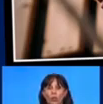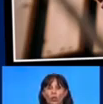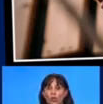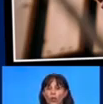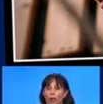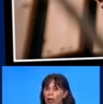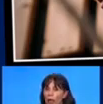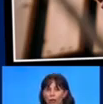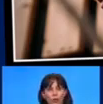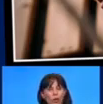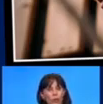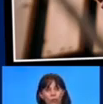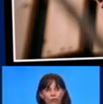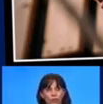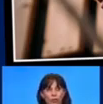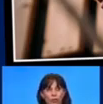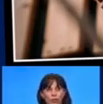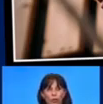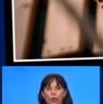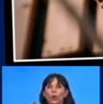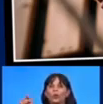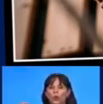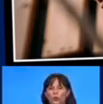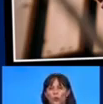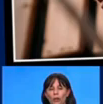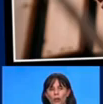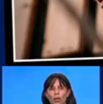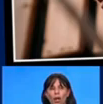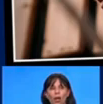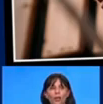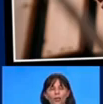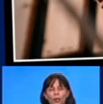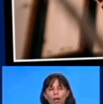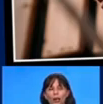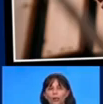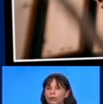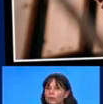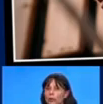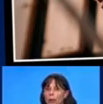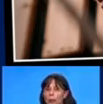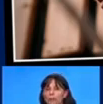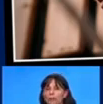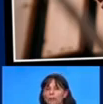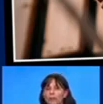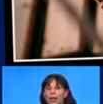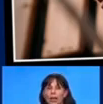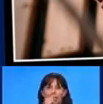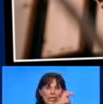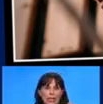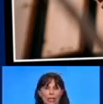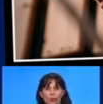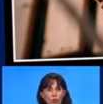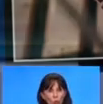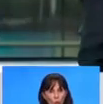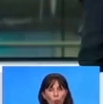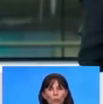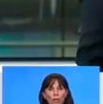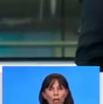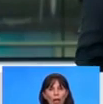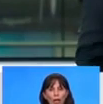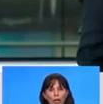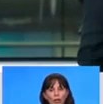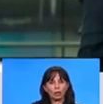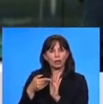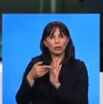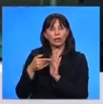אותנו, אותו ואותנו. הכוונה כמובן לאותם קצינים שהותחו בשל ההפצצה של